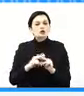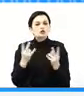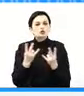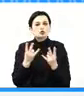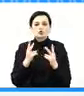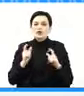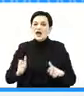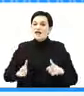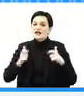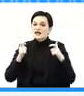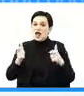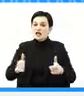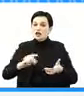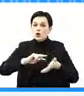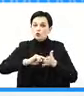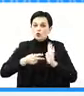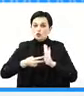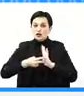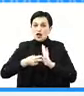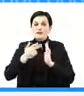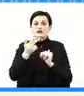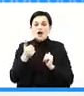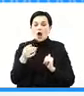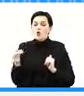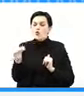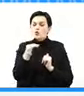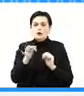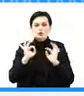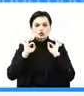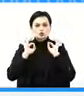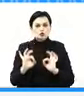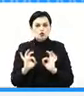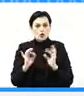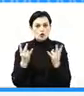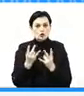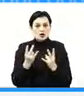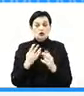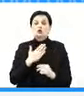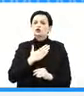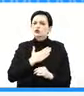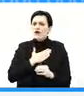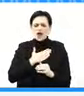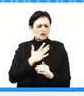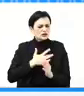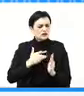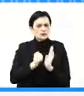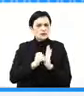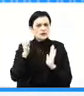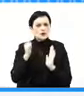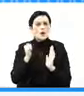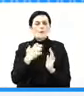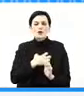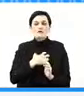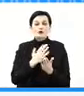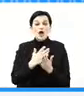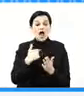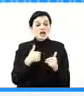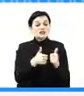მოხდეს გენერალური გეგმის ფარგლებში და ურბანულად სწორად. ეს არის ჩვენთვის პრინციპულად მნიშვნელოვანი და ეს მიდგომები